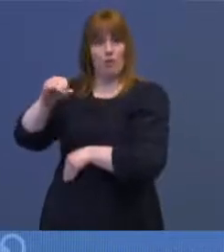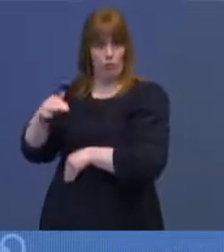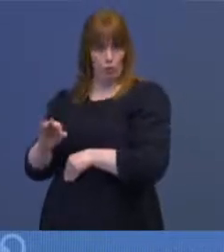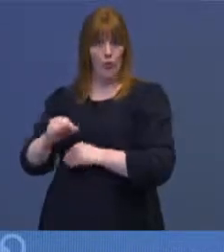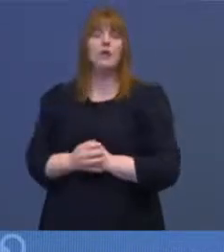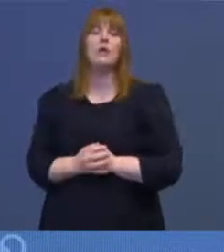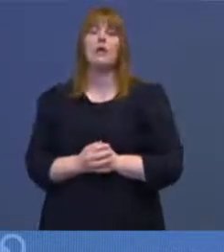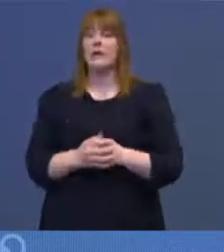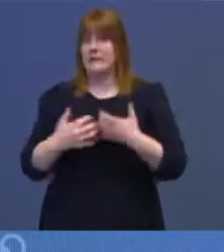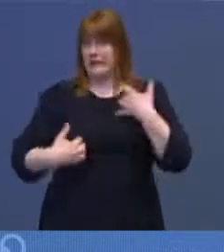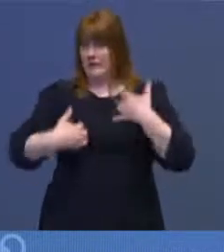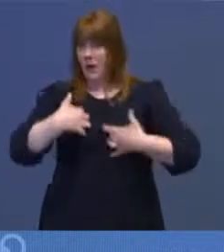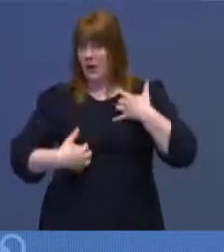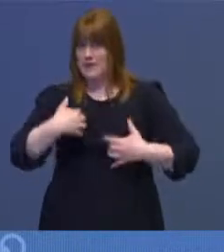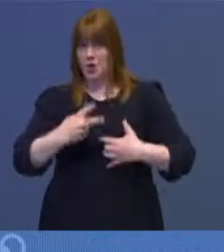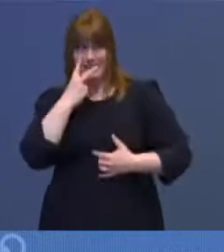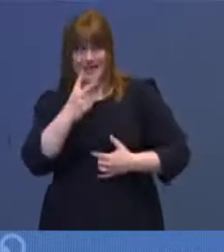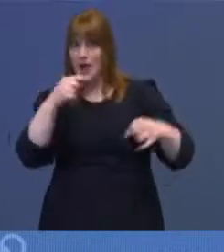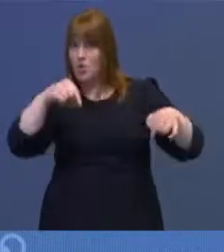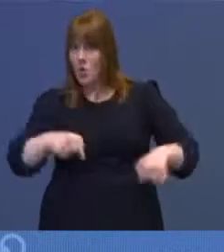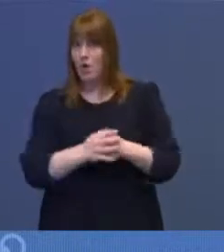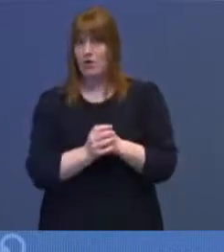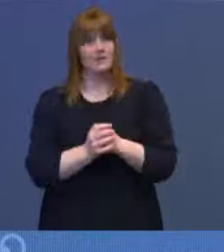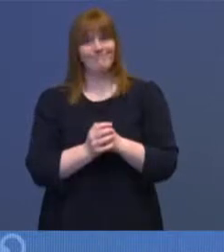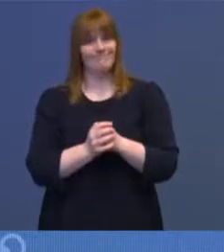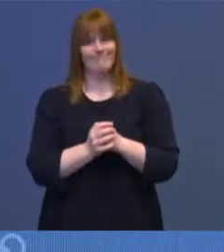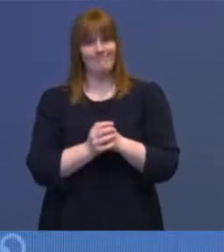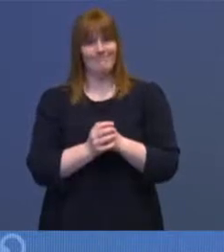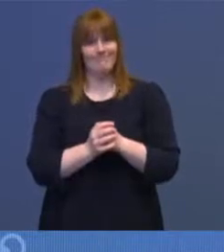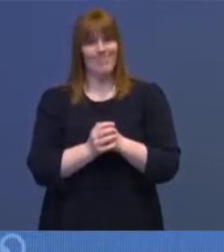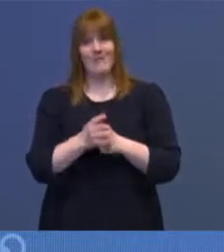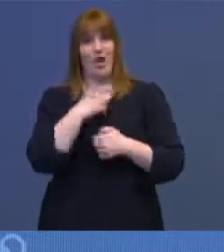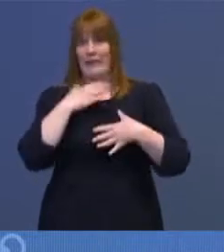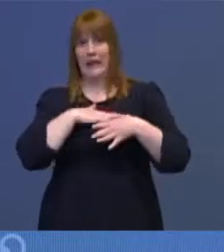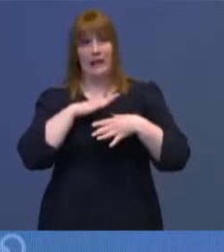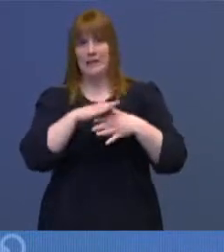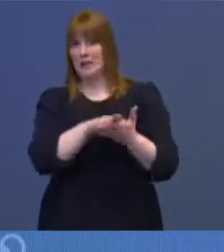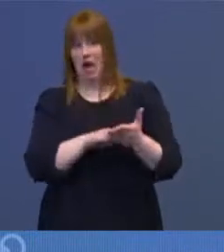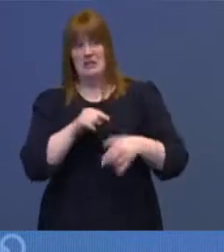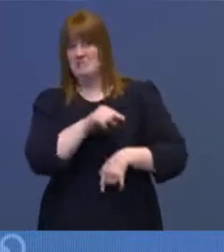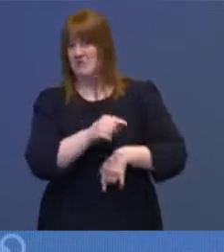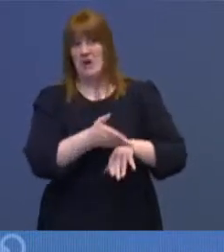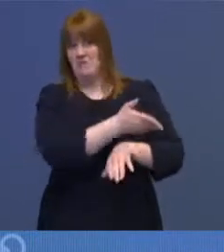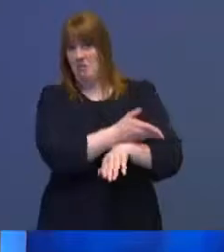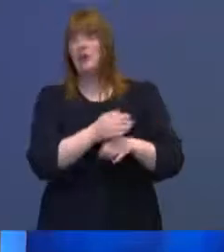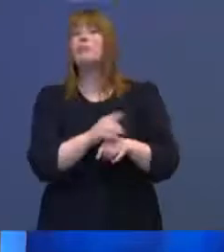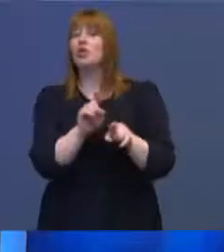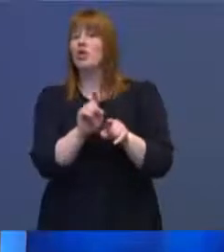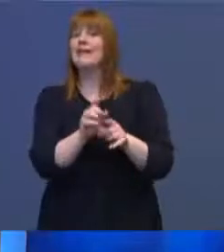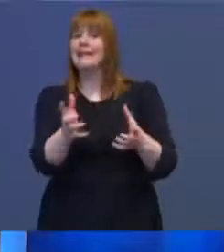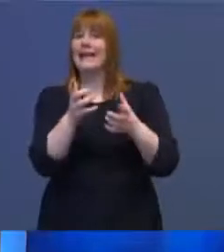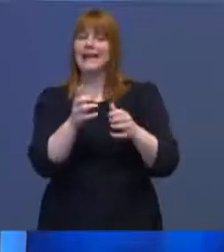endringene i sikkerhetssituasjonen vi nå ser, det ikke tatt høyde for. Det derfor nødvendig å raskt